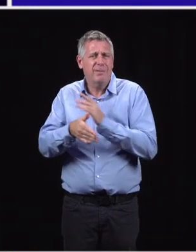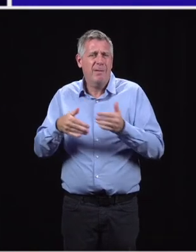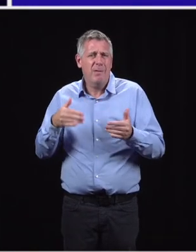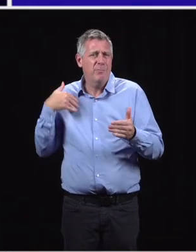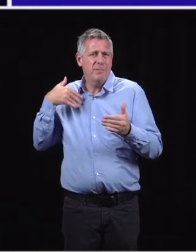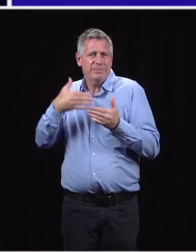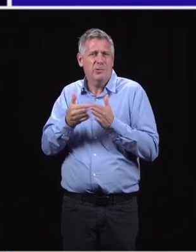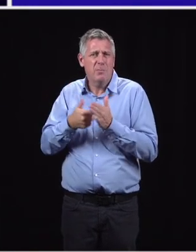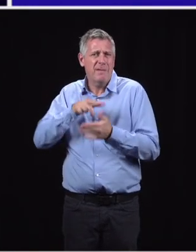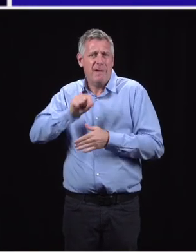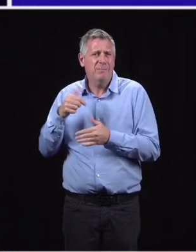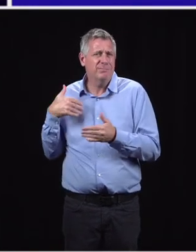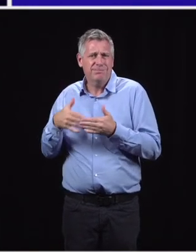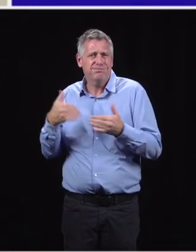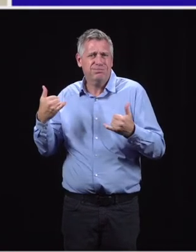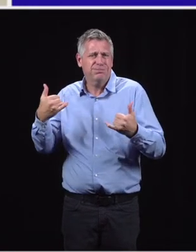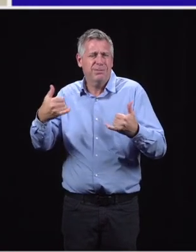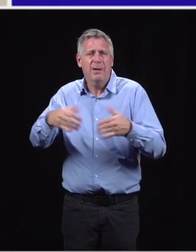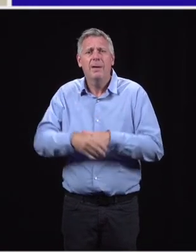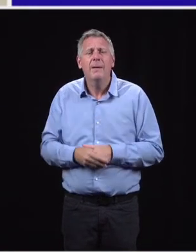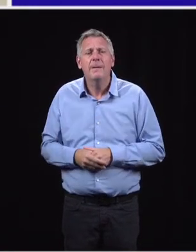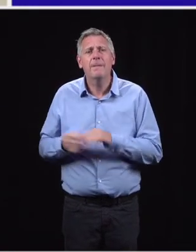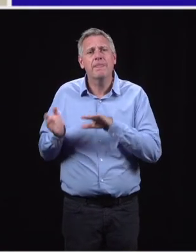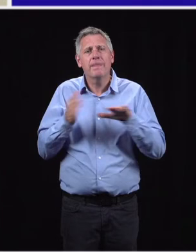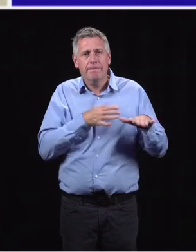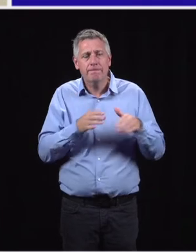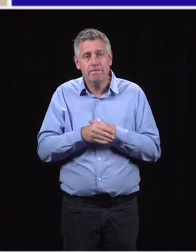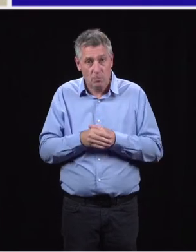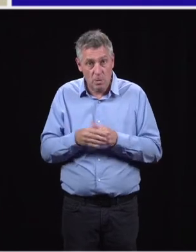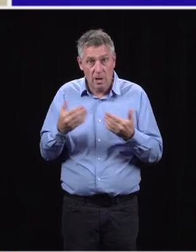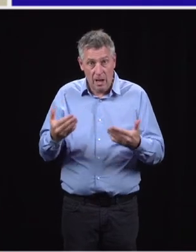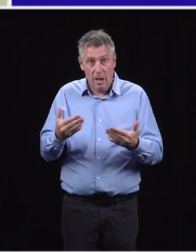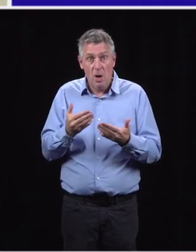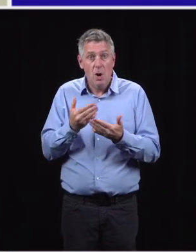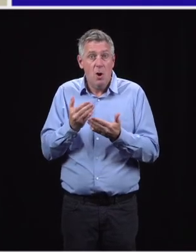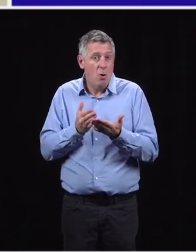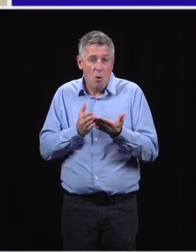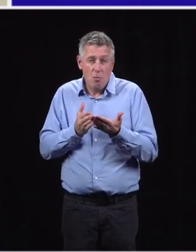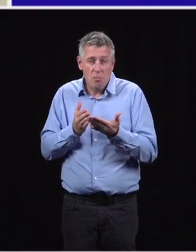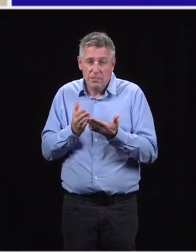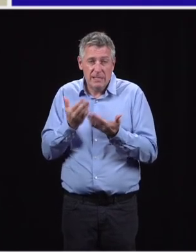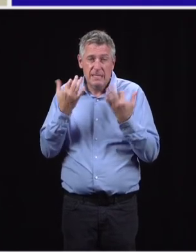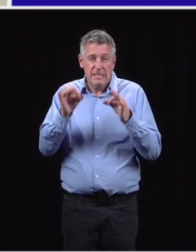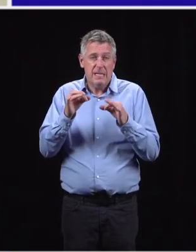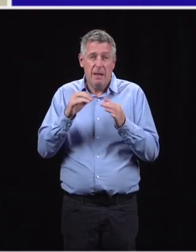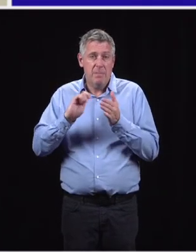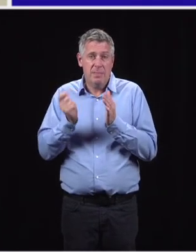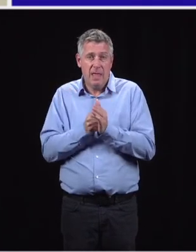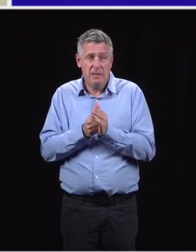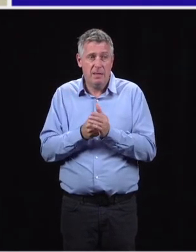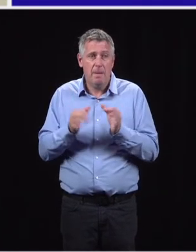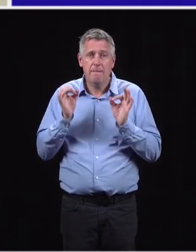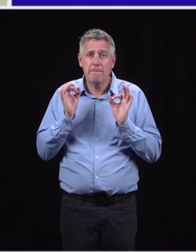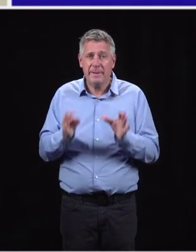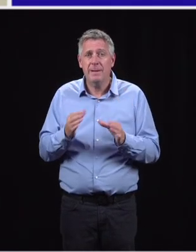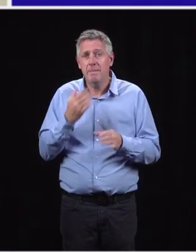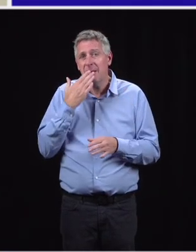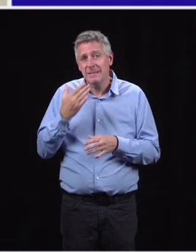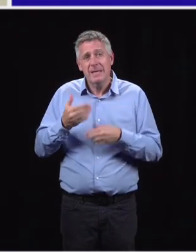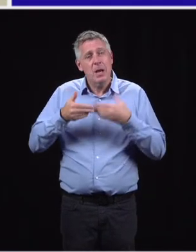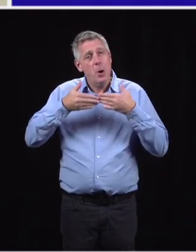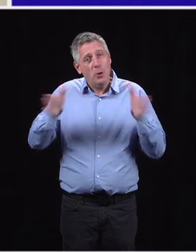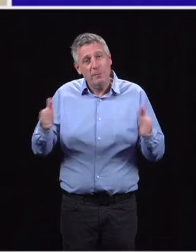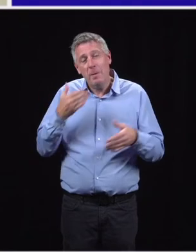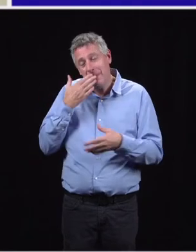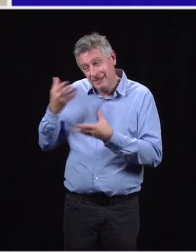aussi chez Google France pour cet événement pour le lancement de de cette dixième édition merci beaucoup merci Anne-Sophie